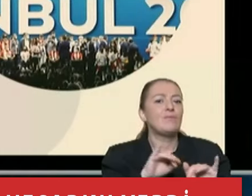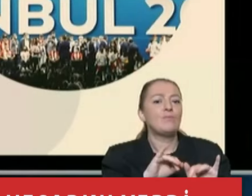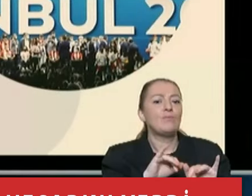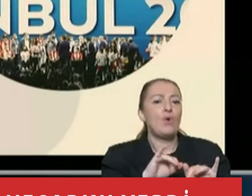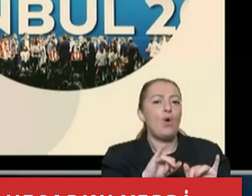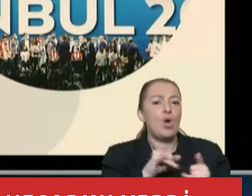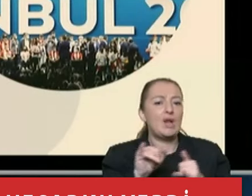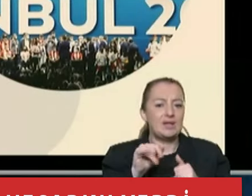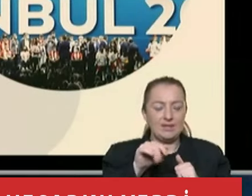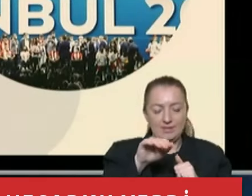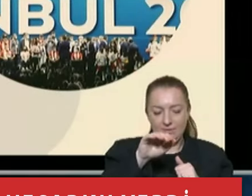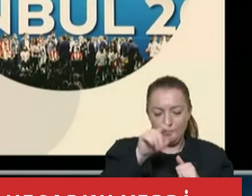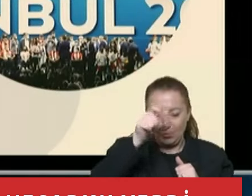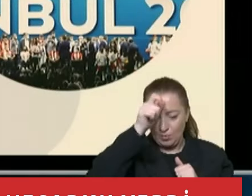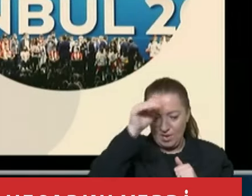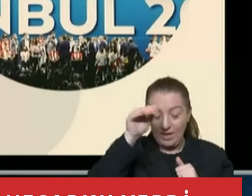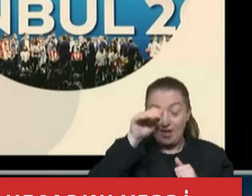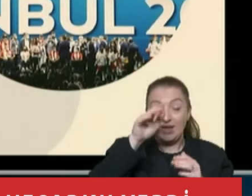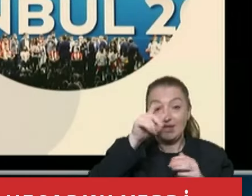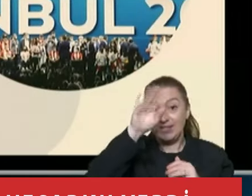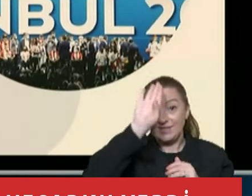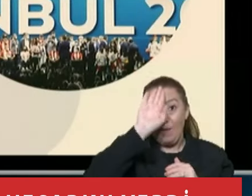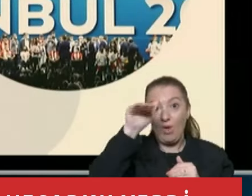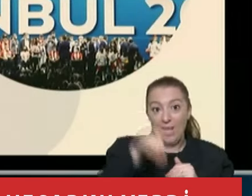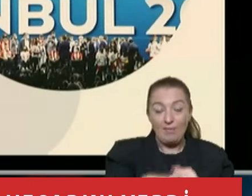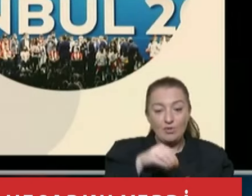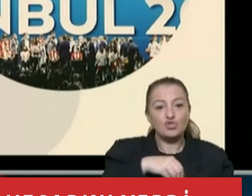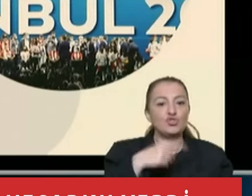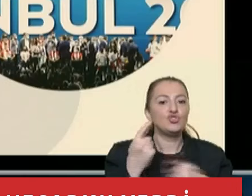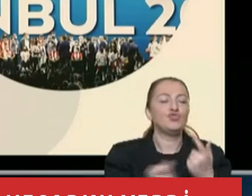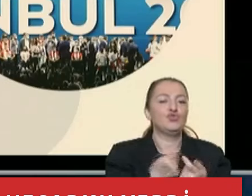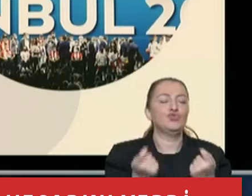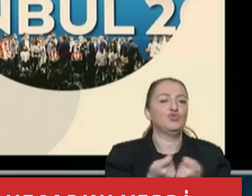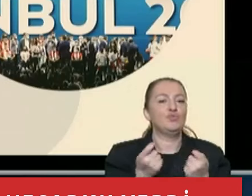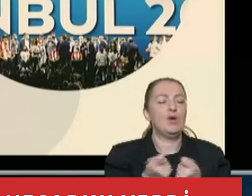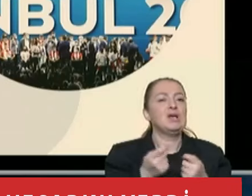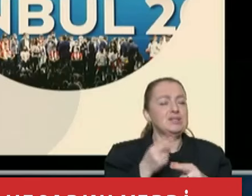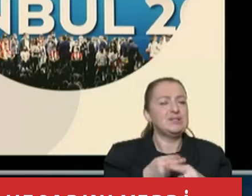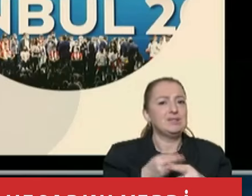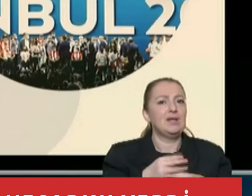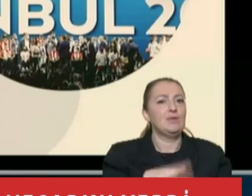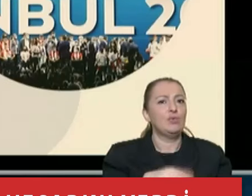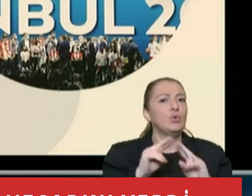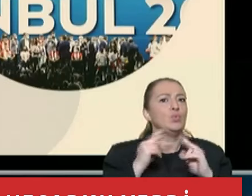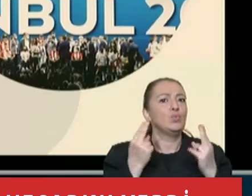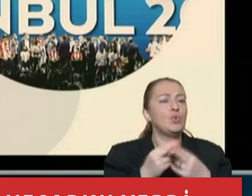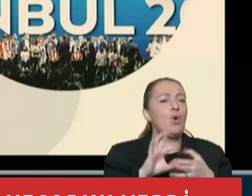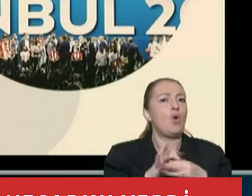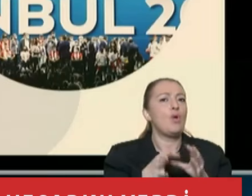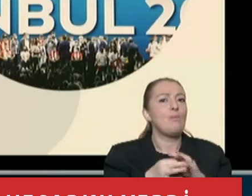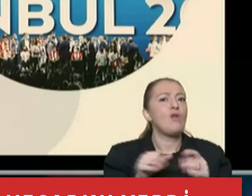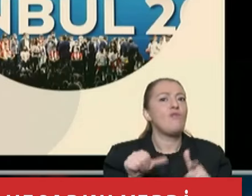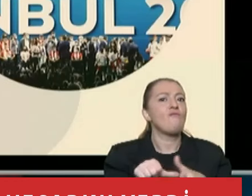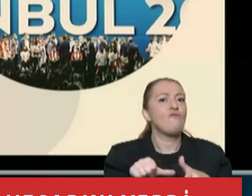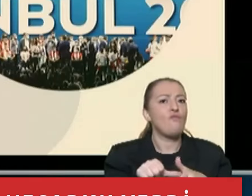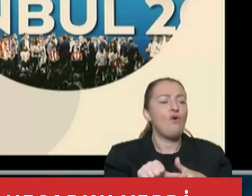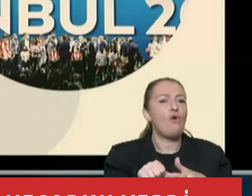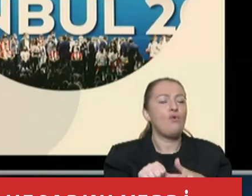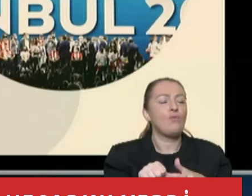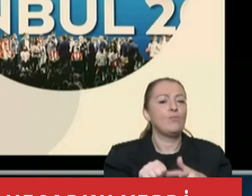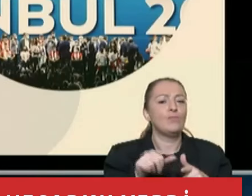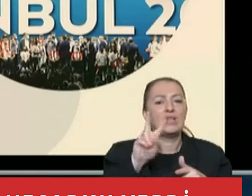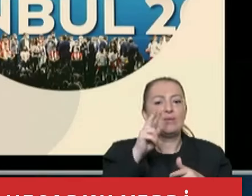Şehrimize gelmesi noktasında çalışmalarımızı hızla sürdürüyoruz Dünya olmiyan forumunu 23 yılında